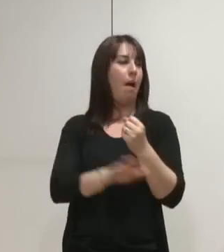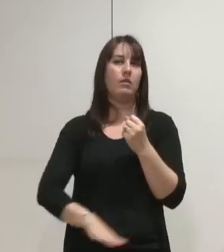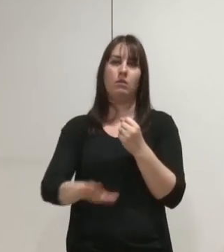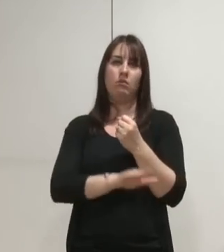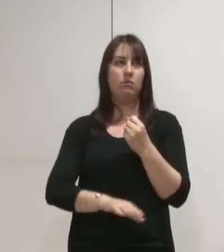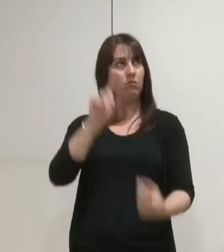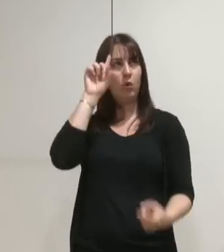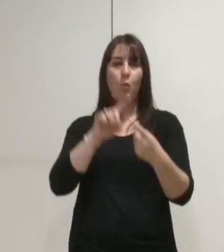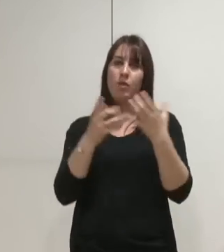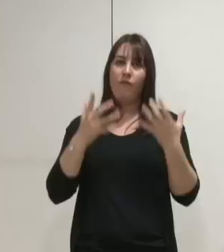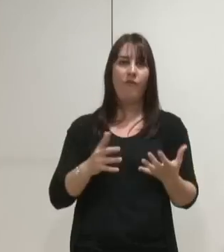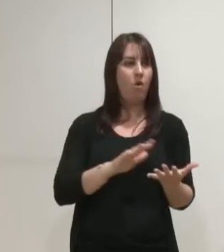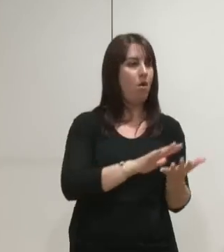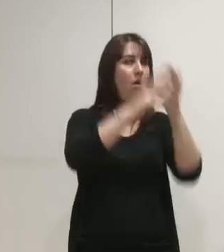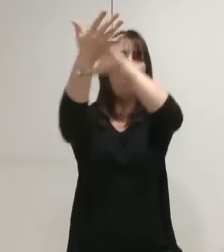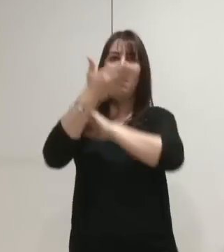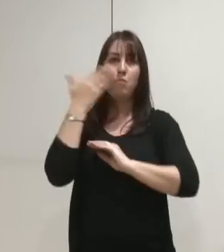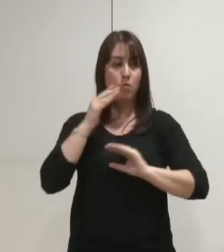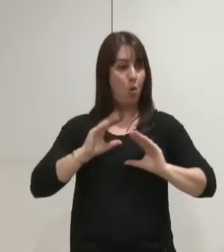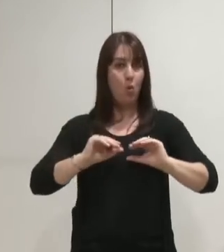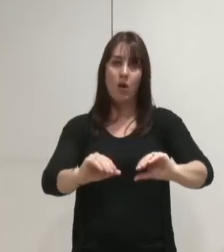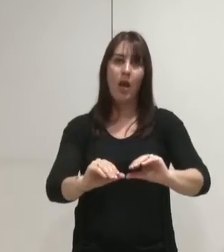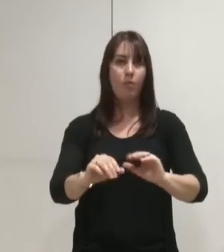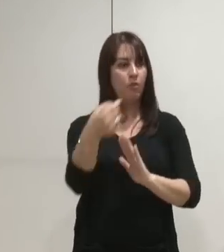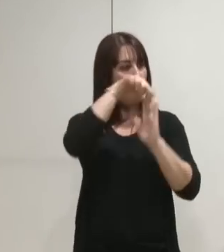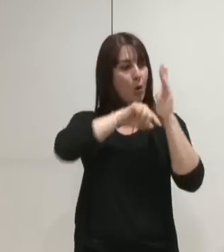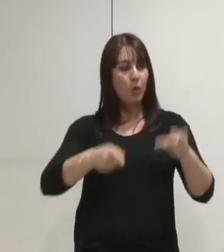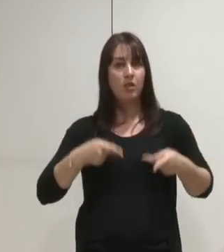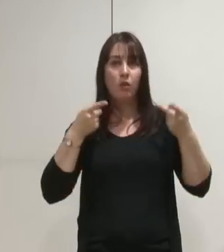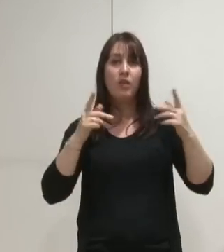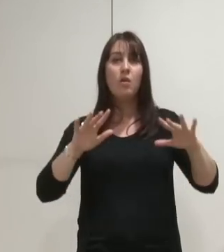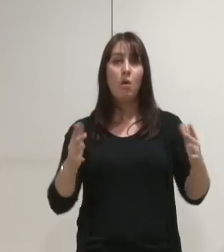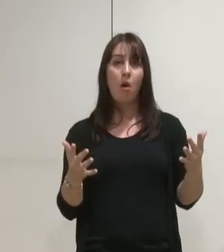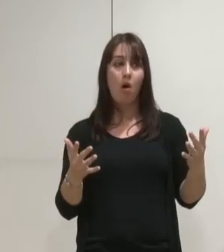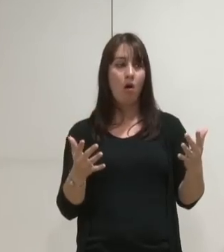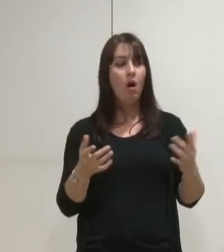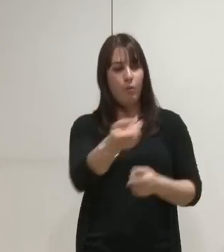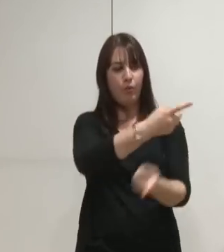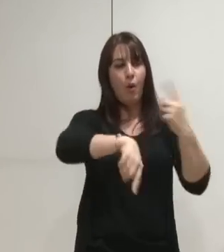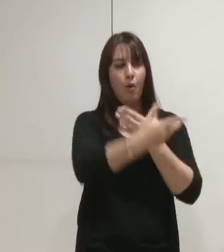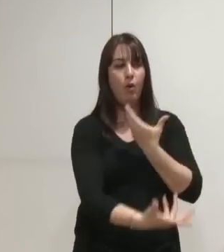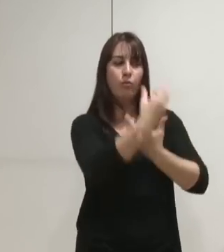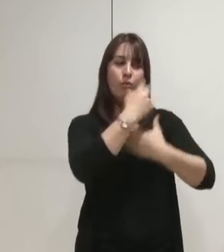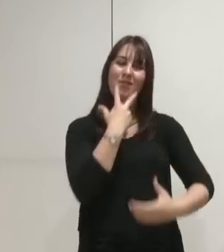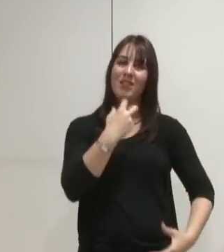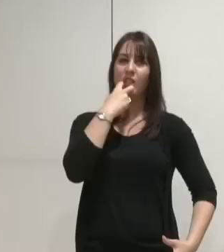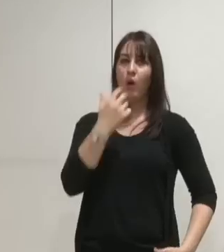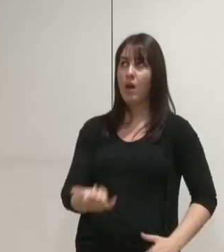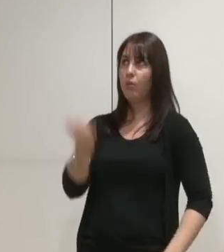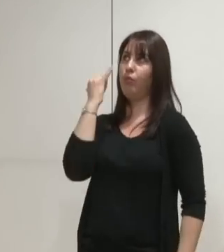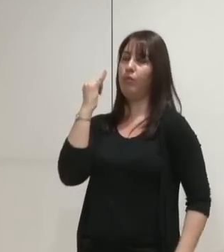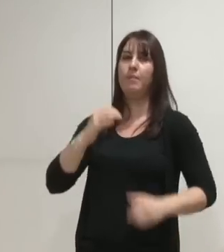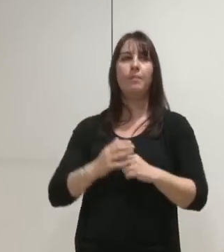euh de façon concrète euh les conditions de vie et les conditions de vie passe par cette participation citoyenne en ce qui concerne